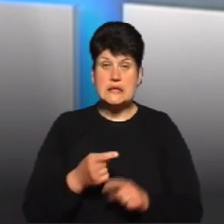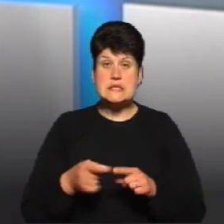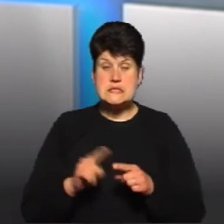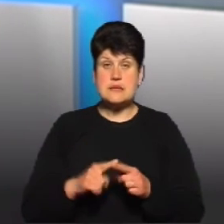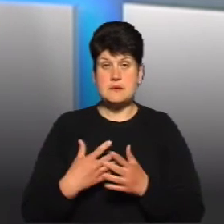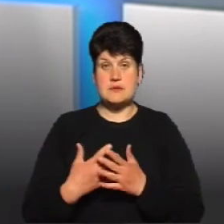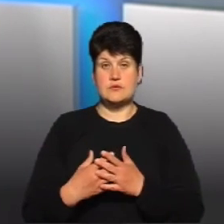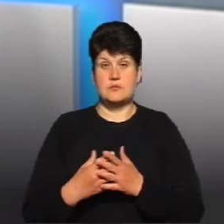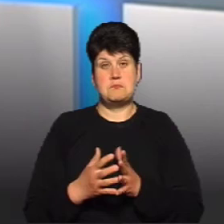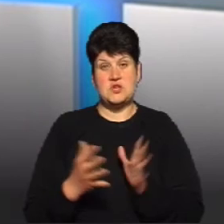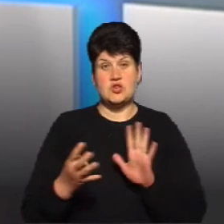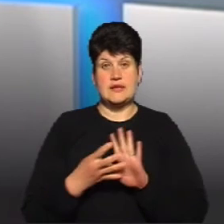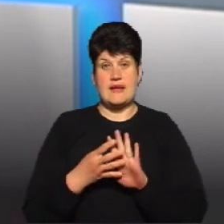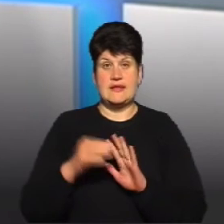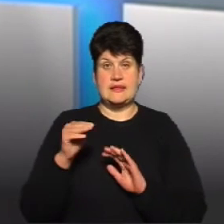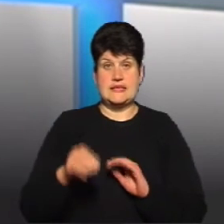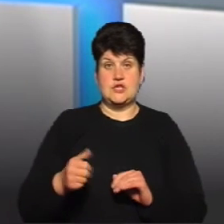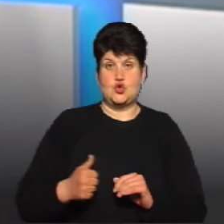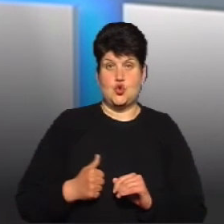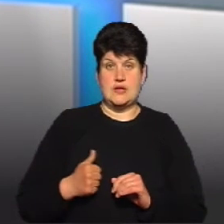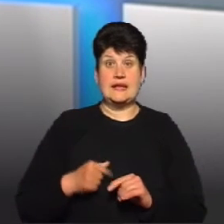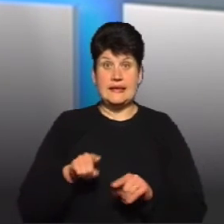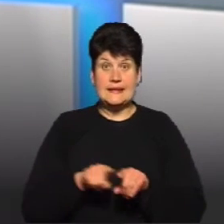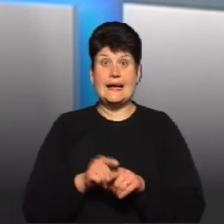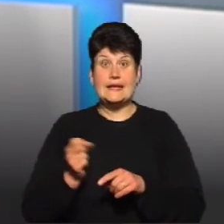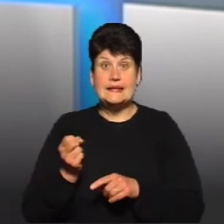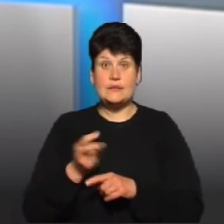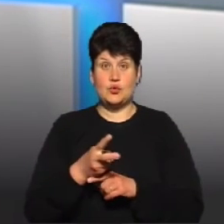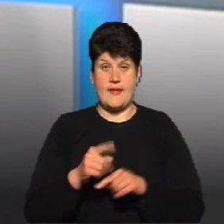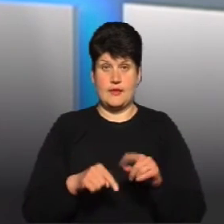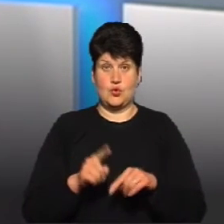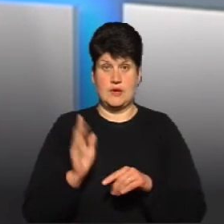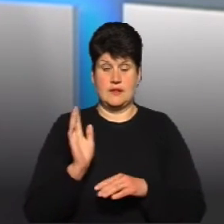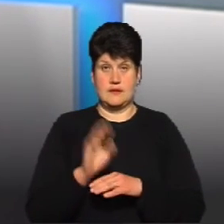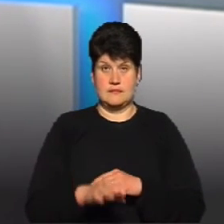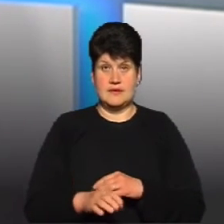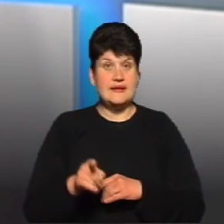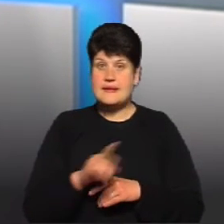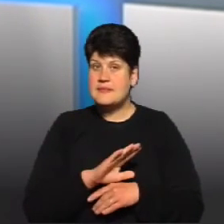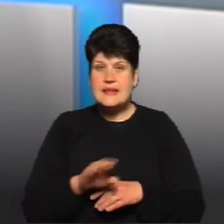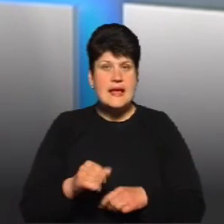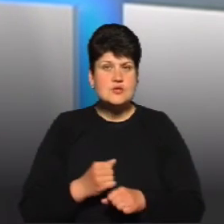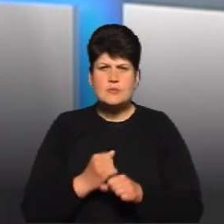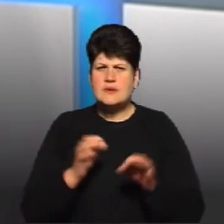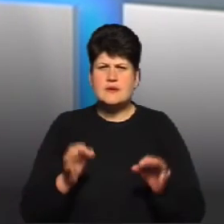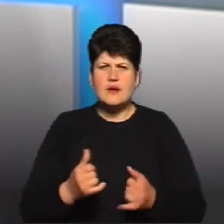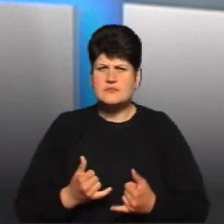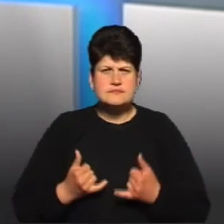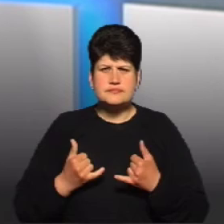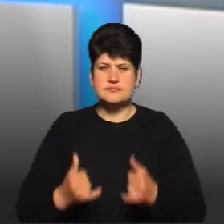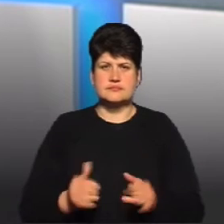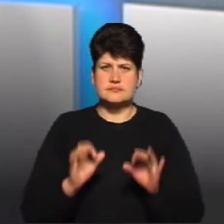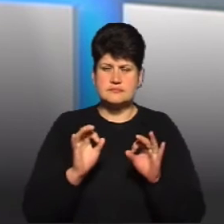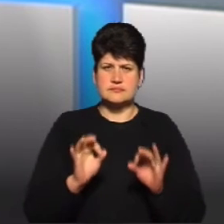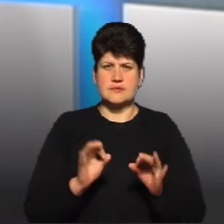більше 9 тисяч солдат, їх теж депортували до їх рідних. Тобто їм не зробили ніякої поблажки, їхні заслуги